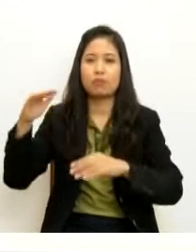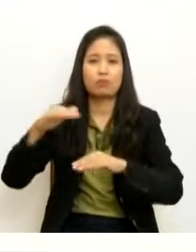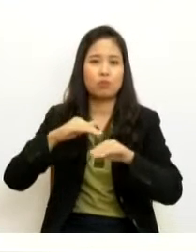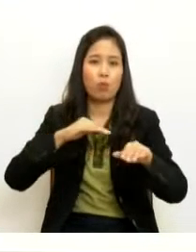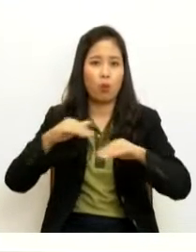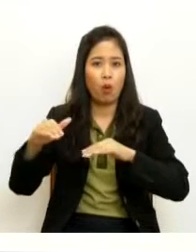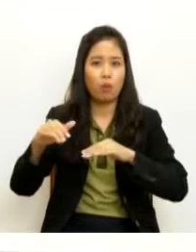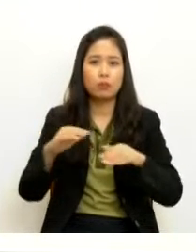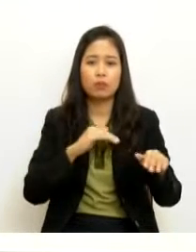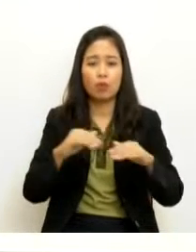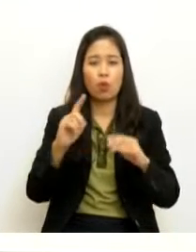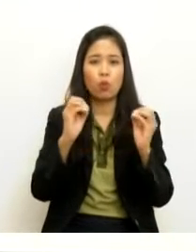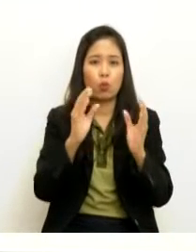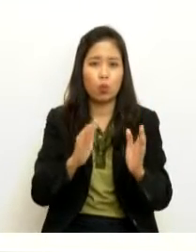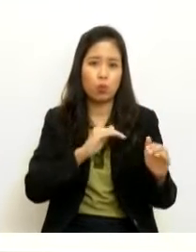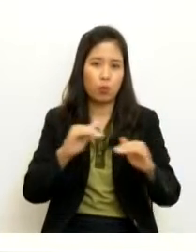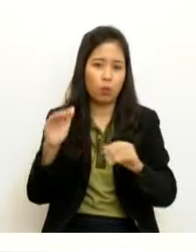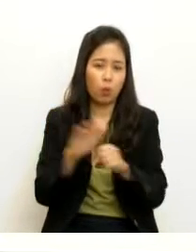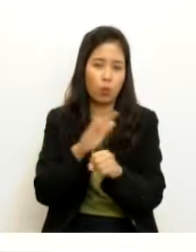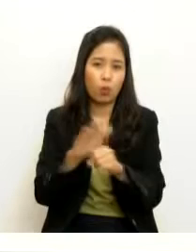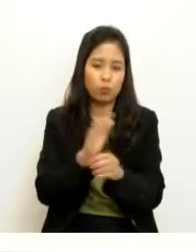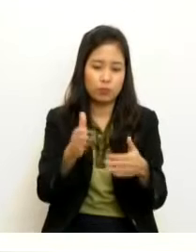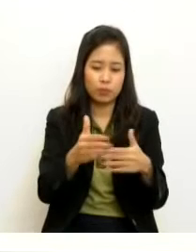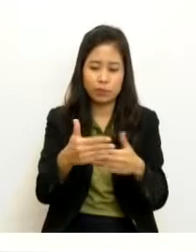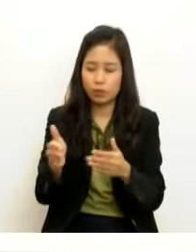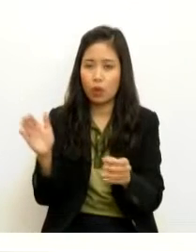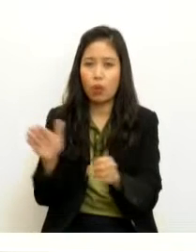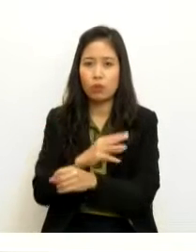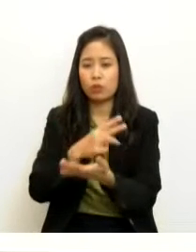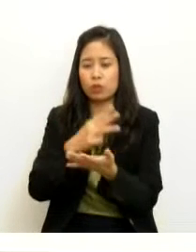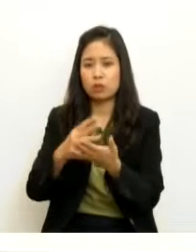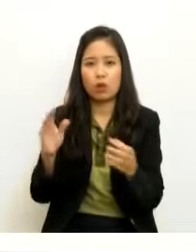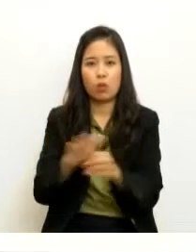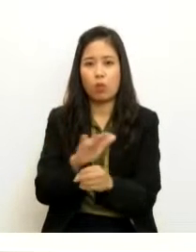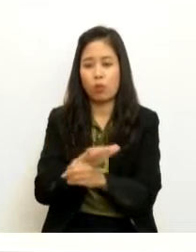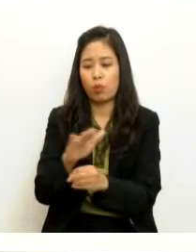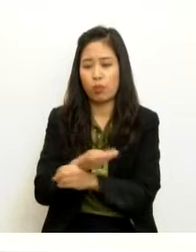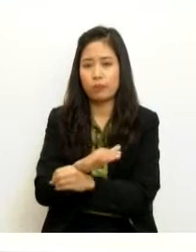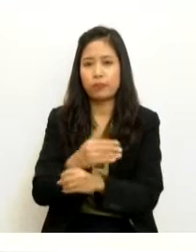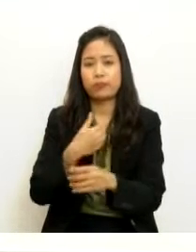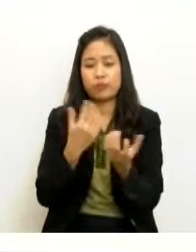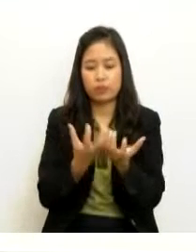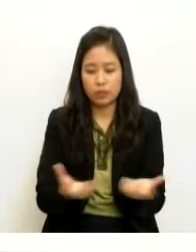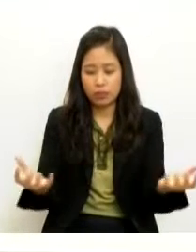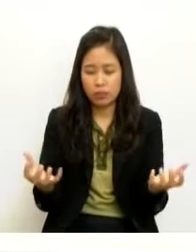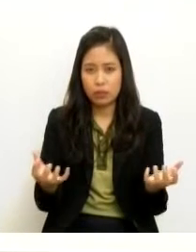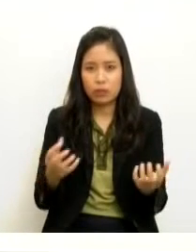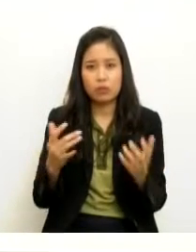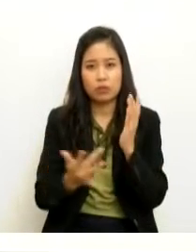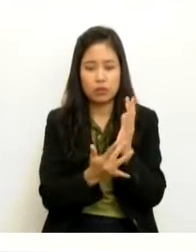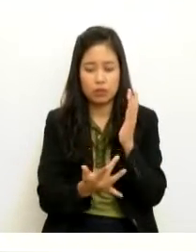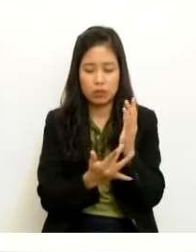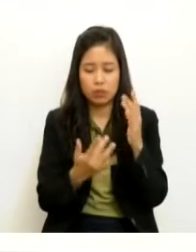ความพร้อมในเรื่องครูครบชั้นครบวิชามีครุภัณฑ์อุปกรณ์เทคโนโลยี